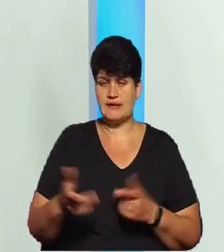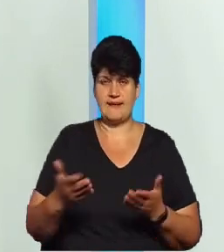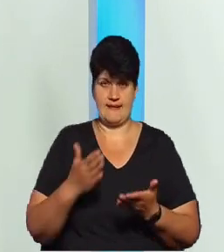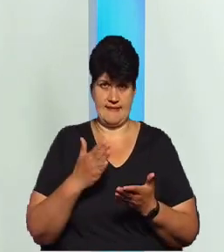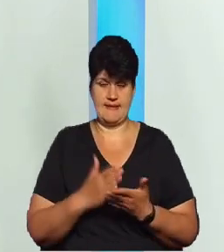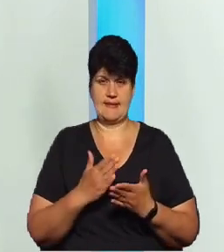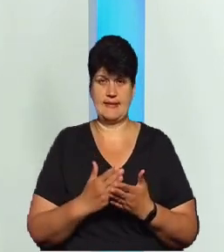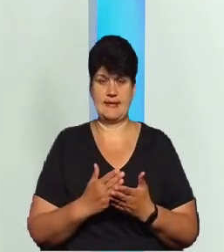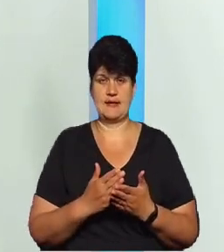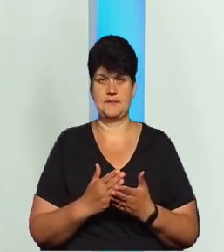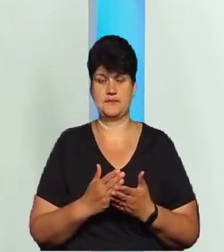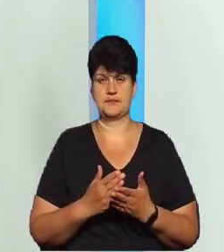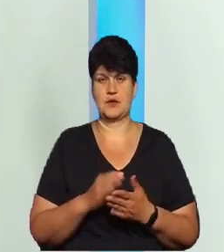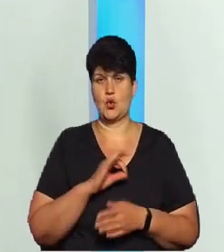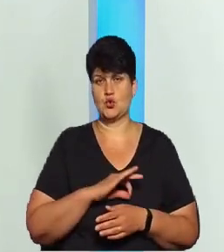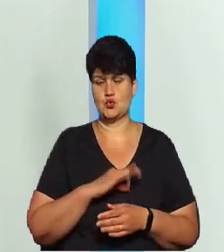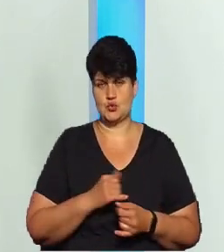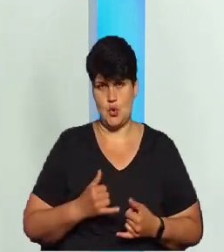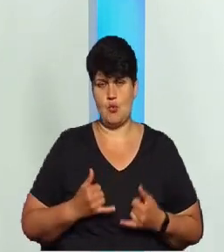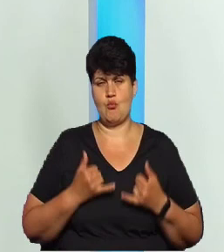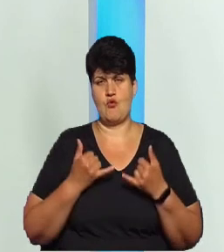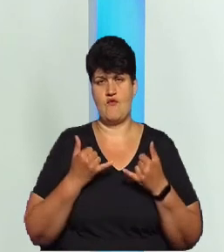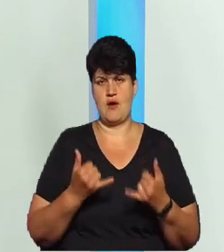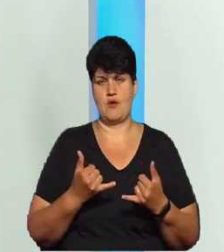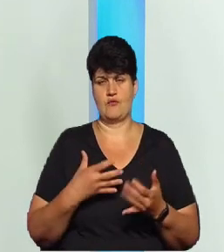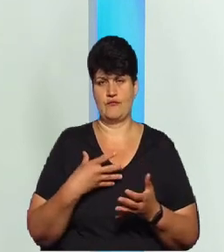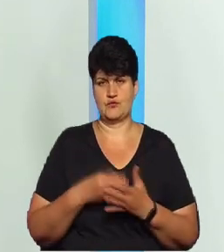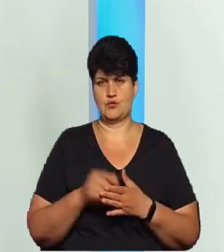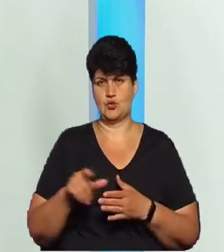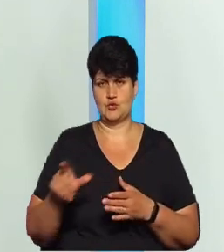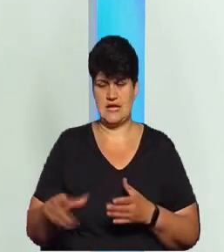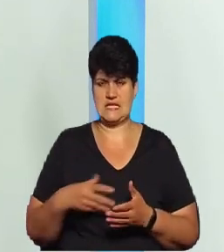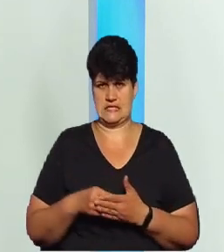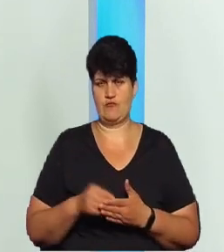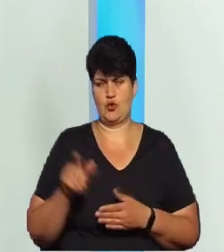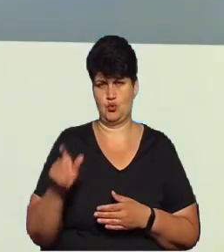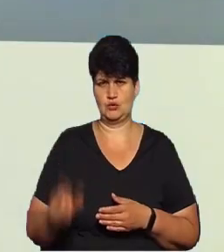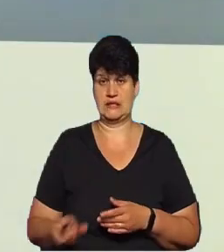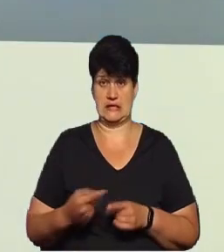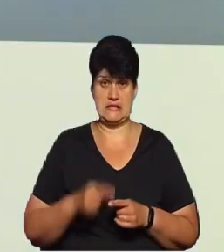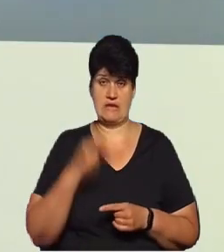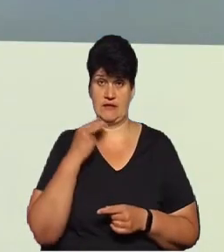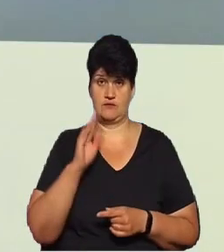скажімо, користується повагою своя, у членів. Так, своя. І в такому випадку це буде набагато ефективніше. На цьому мусимо